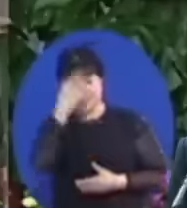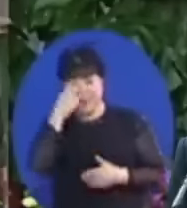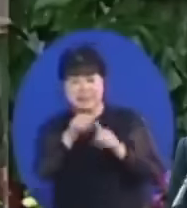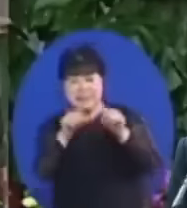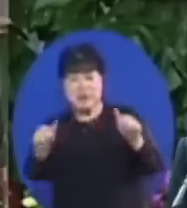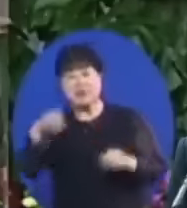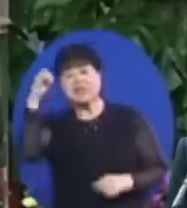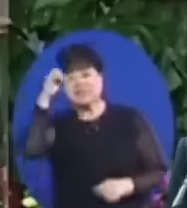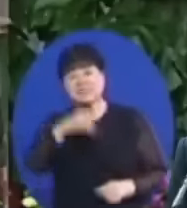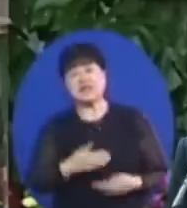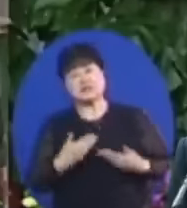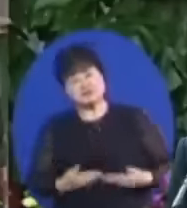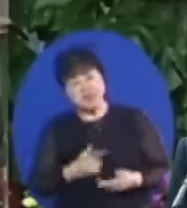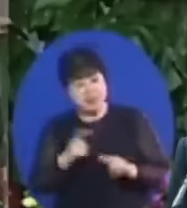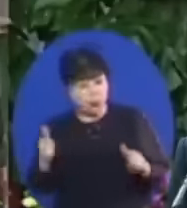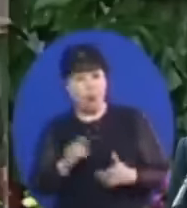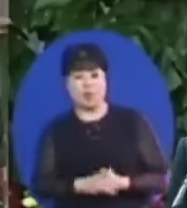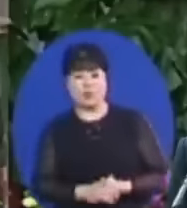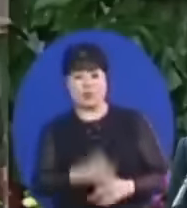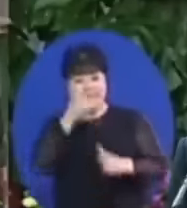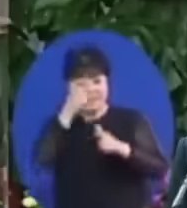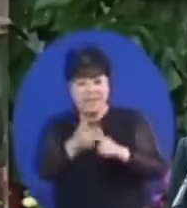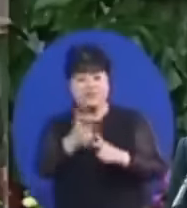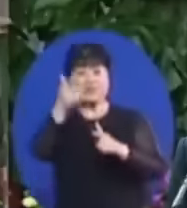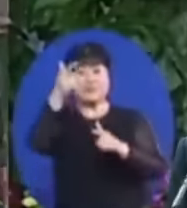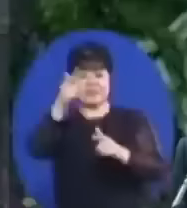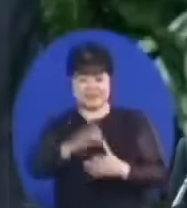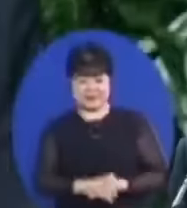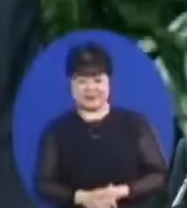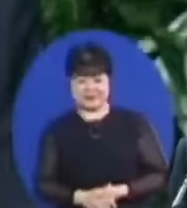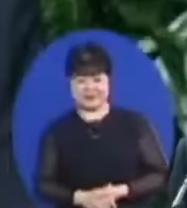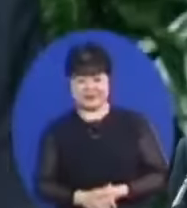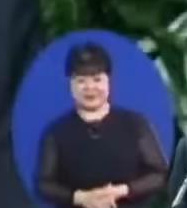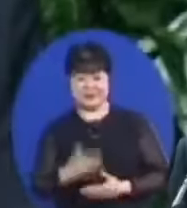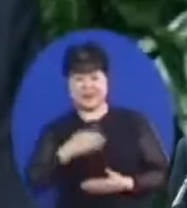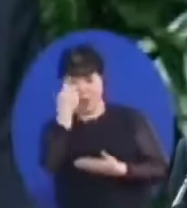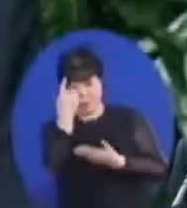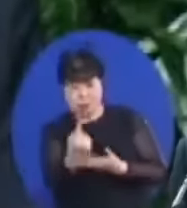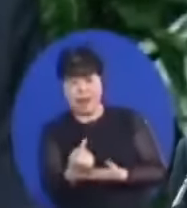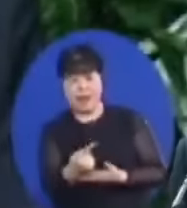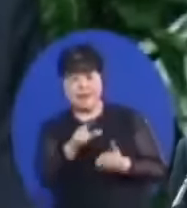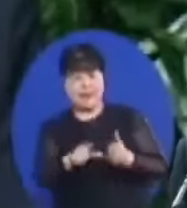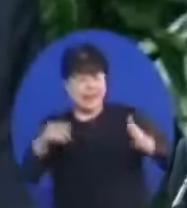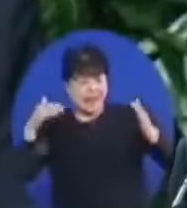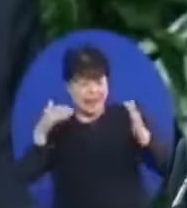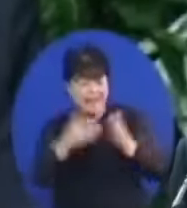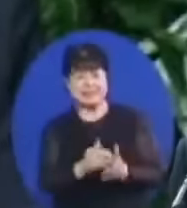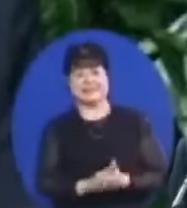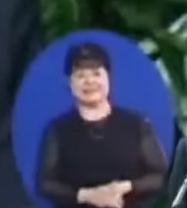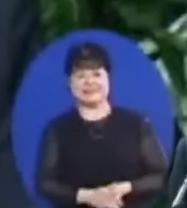바디메오가 그냥 부르짖는 것이 아니라 예수님이 내게로 오라고 하실 때까지